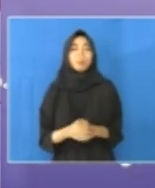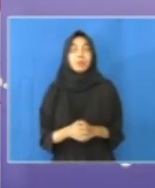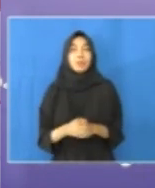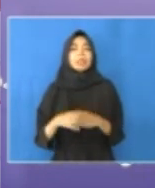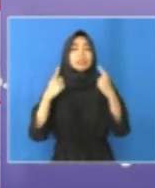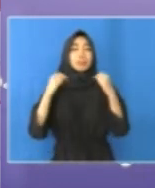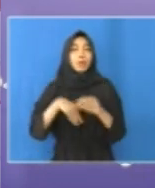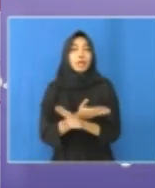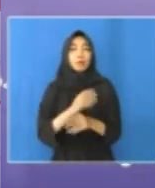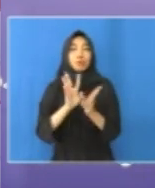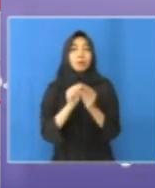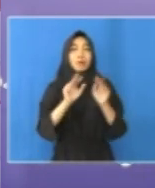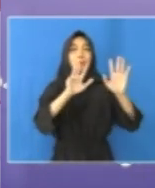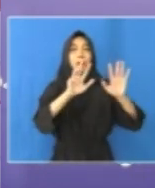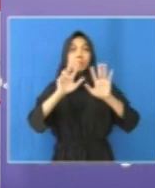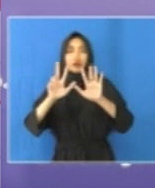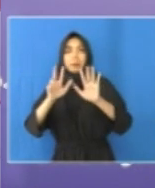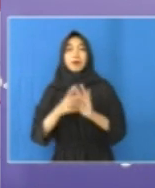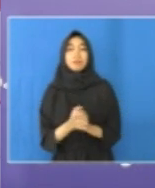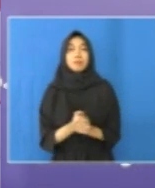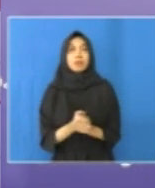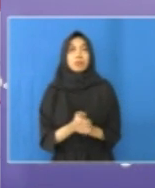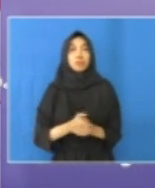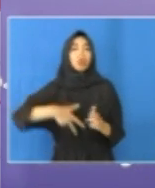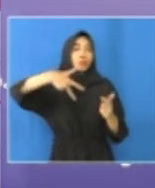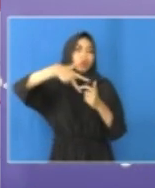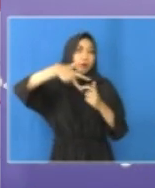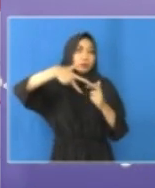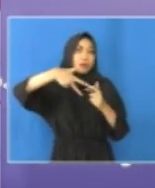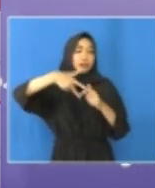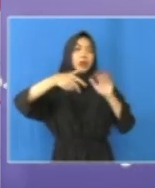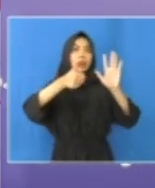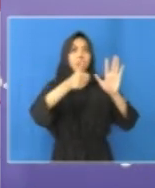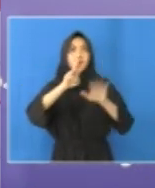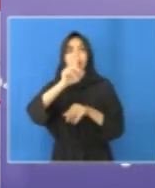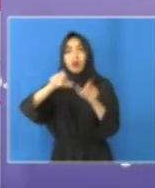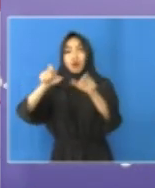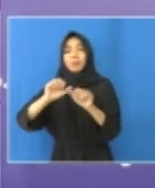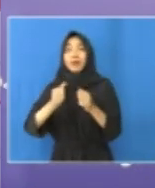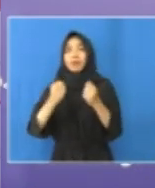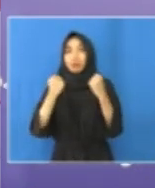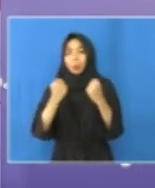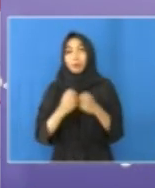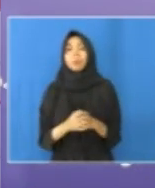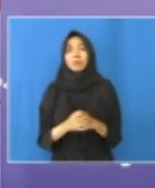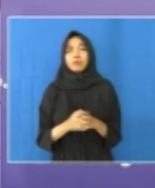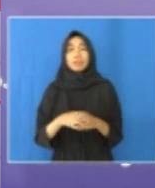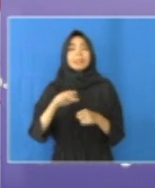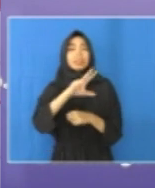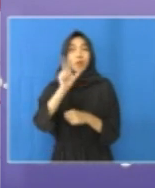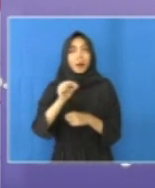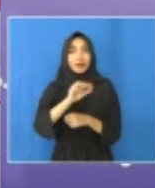Timur 98 orang Sulawesi Selatan 63 orang Jawa Barat